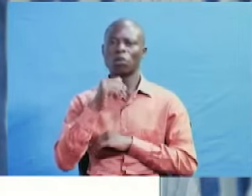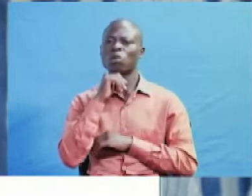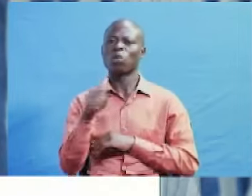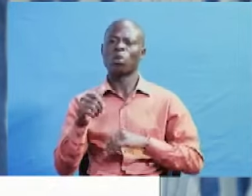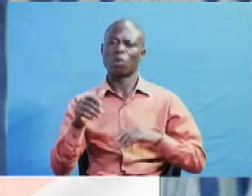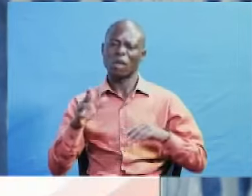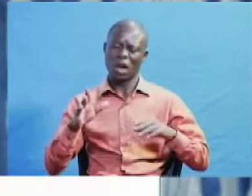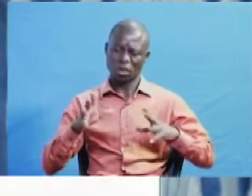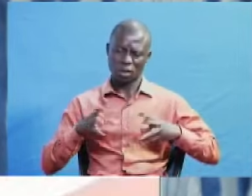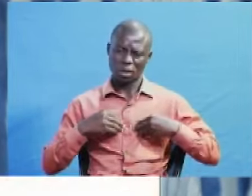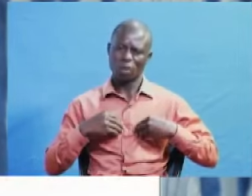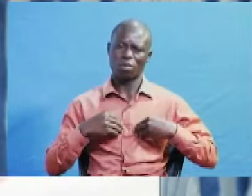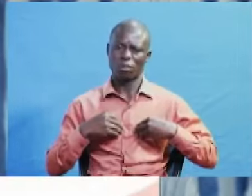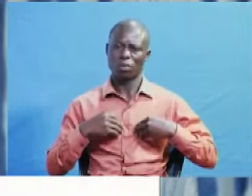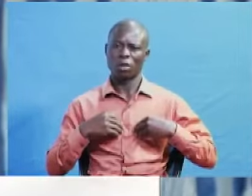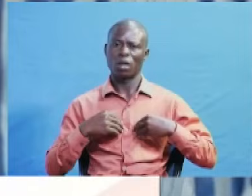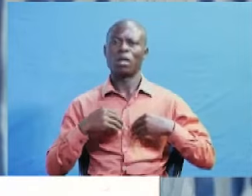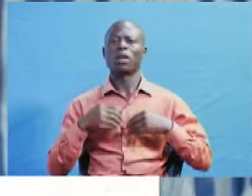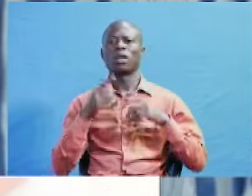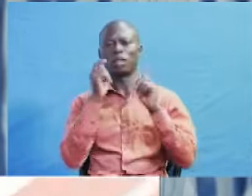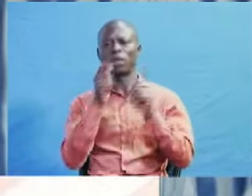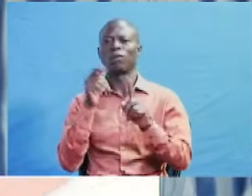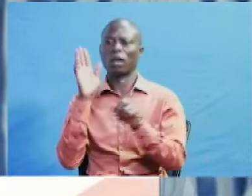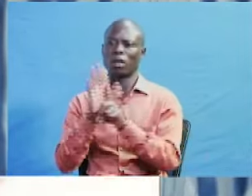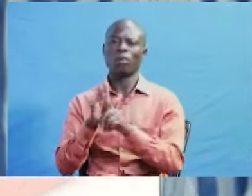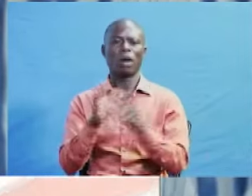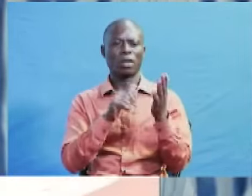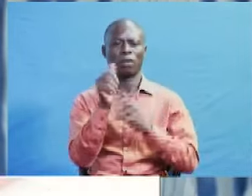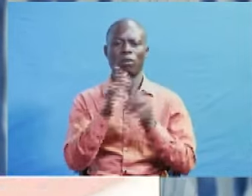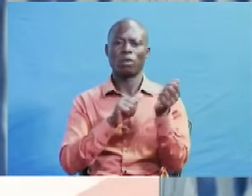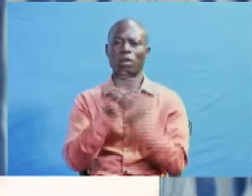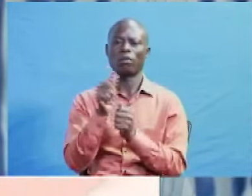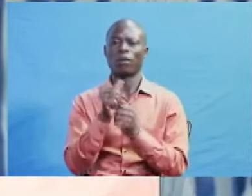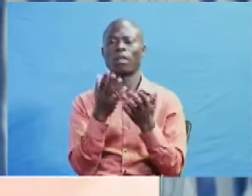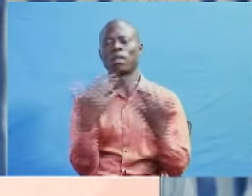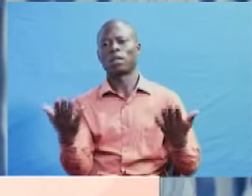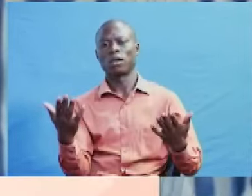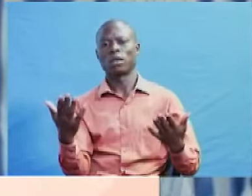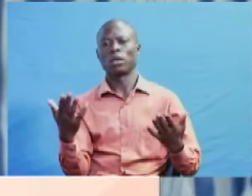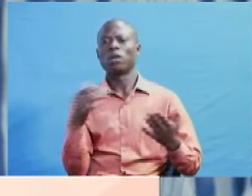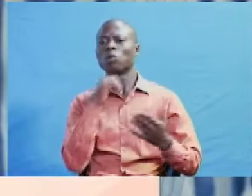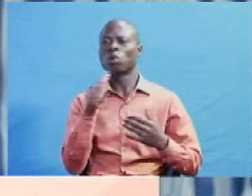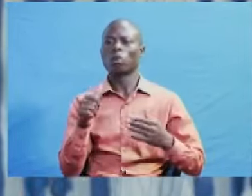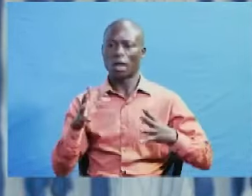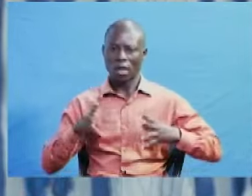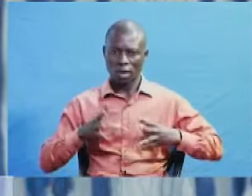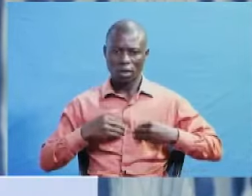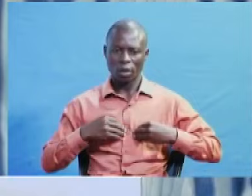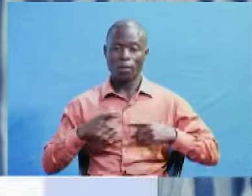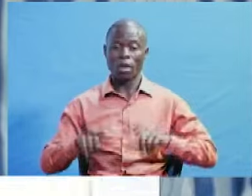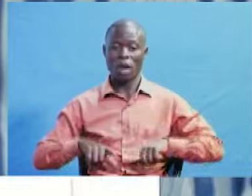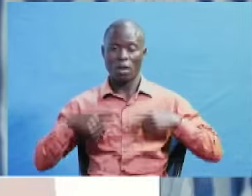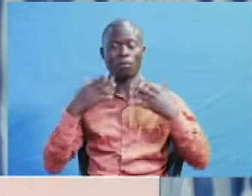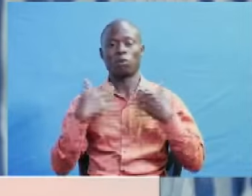Tusikubali fujo. Tusikubali uharibifu wa mali. Tusikubali maisha